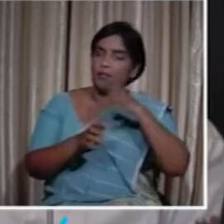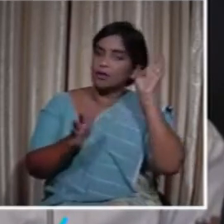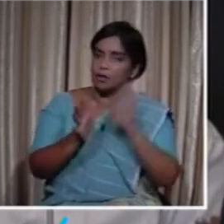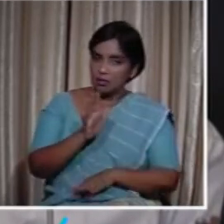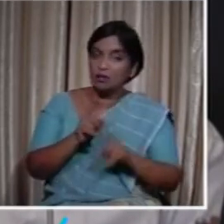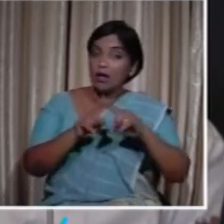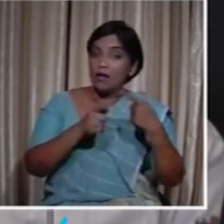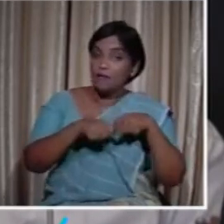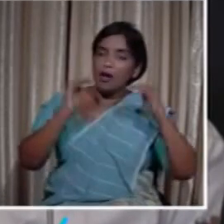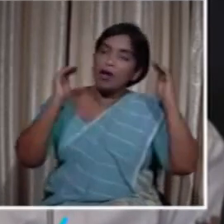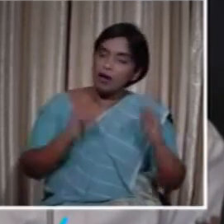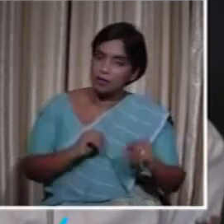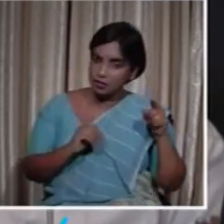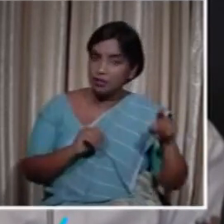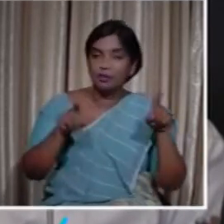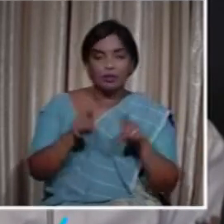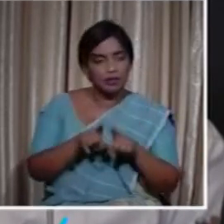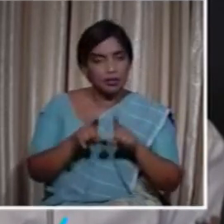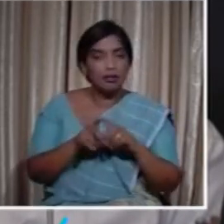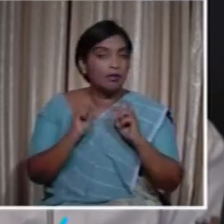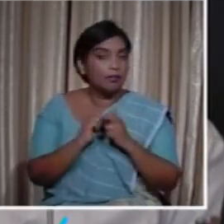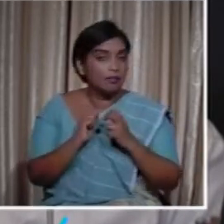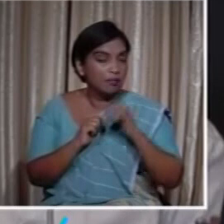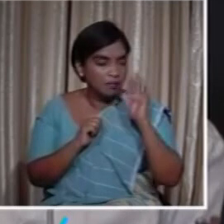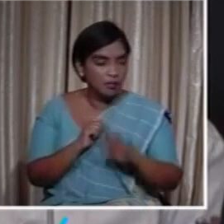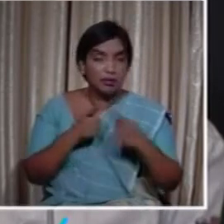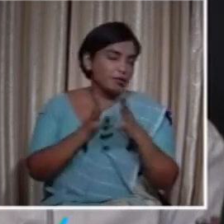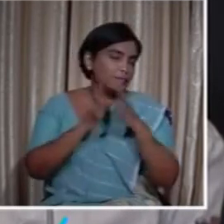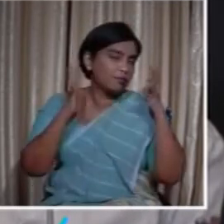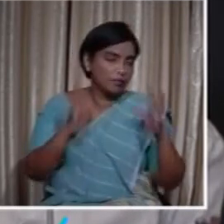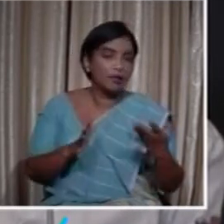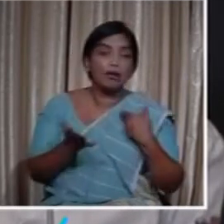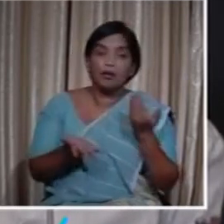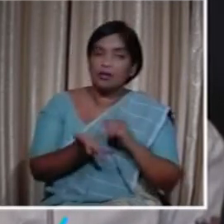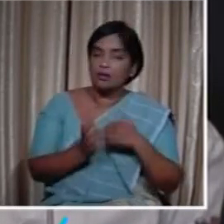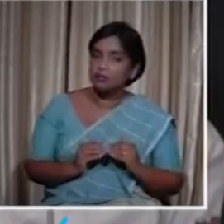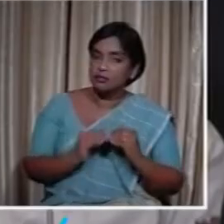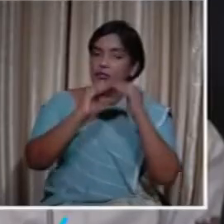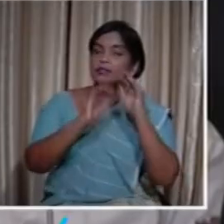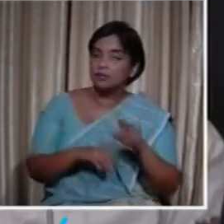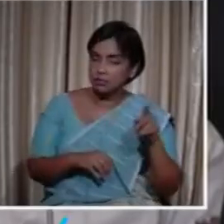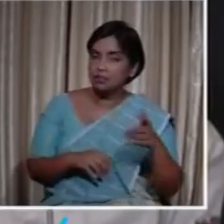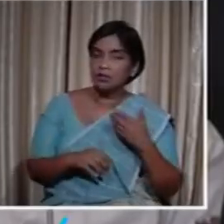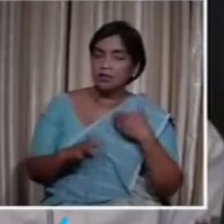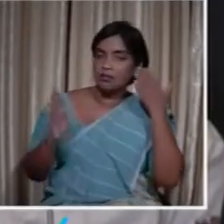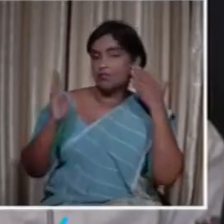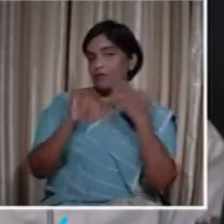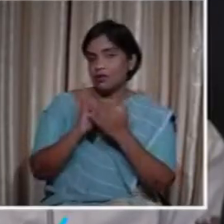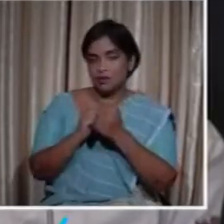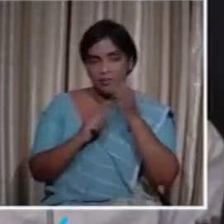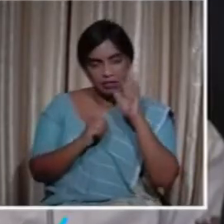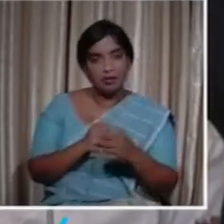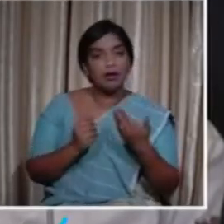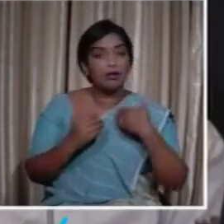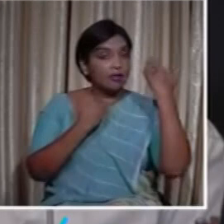areas affected by the crisis. ඒ වගේම අර්බුදයේ ලක්විය ඇති ශේෂ්ඨ ගණනාවක් යලි නගා සිටීම කෙරෙහි අපේ අවධානය යොමු කරනවා. The